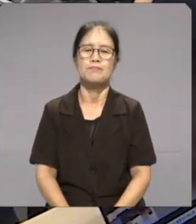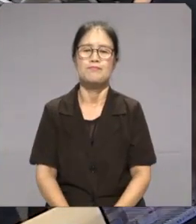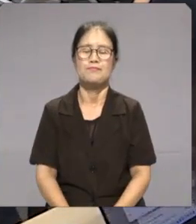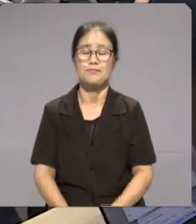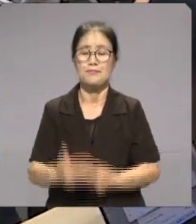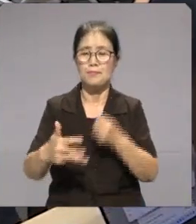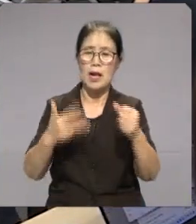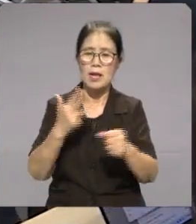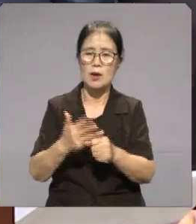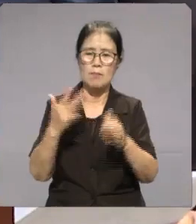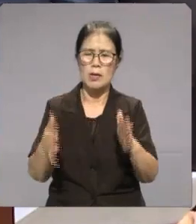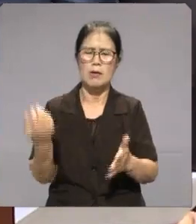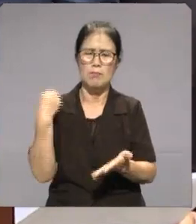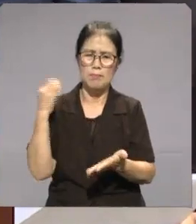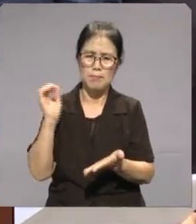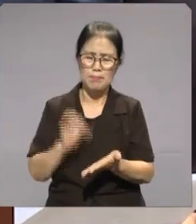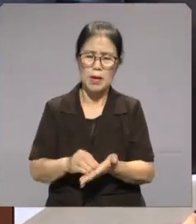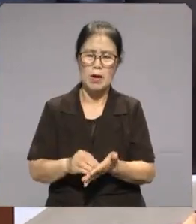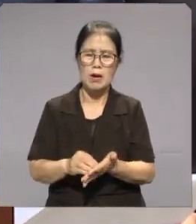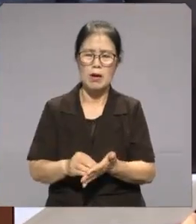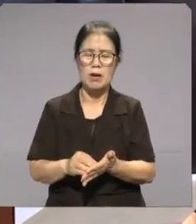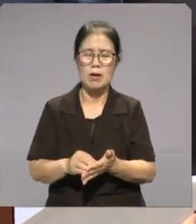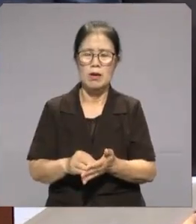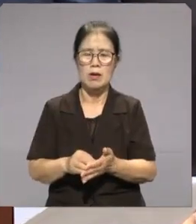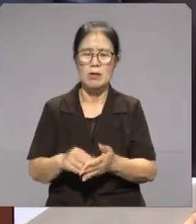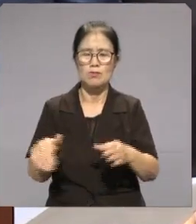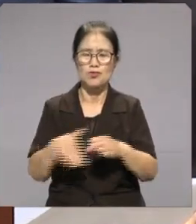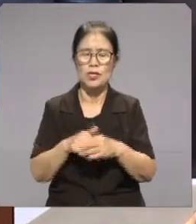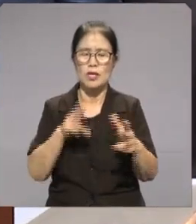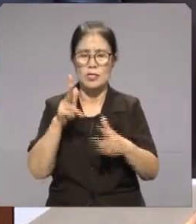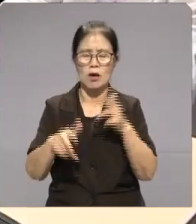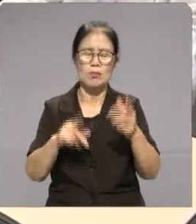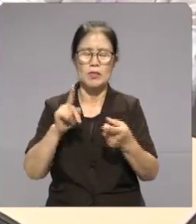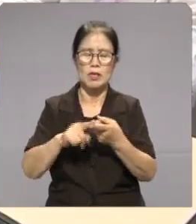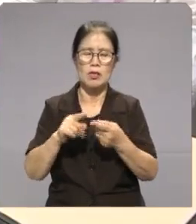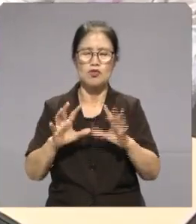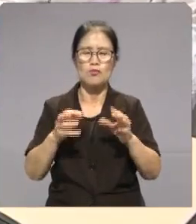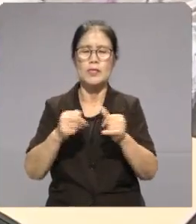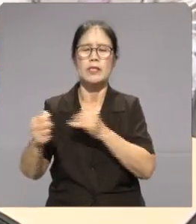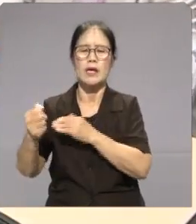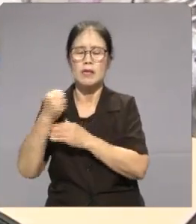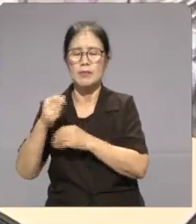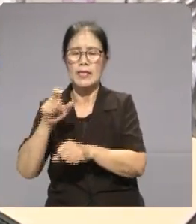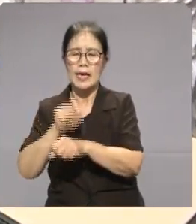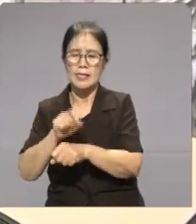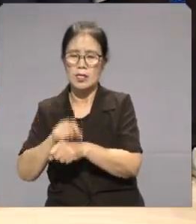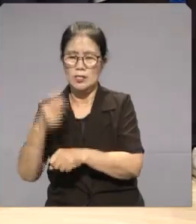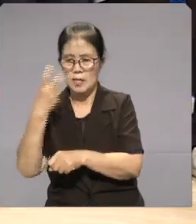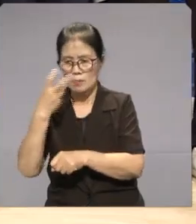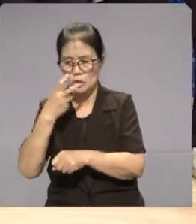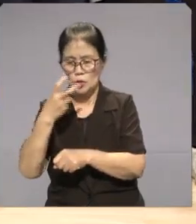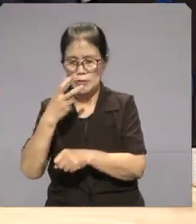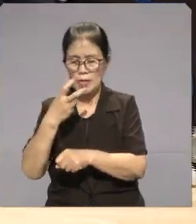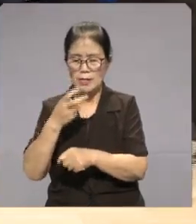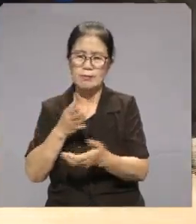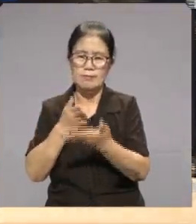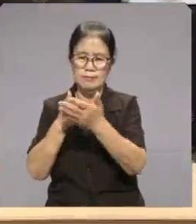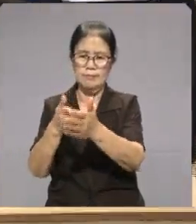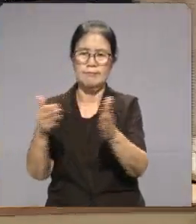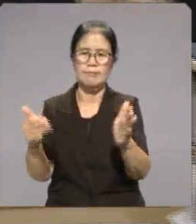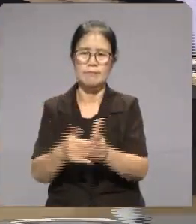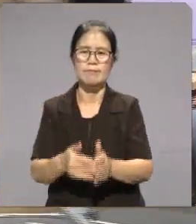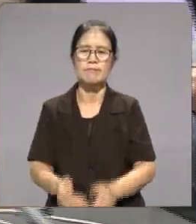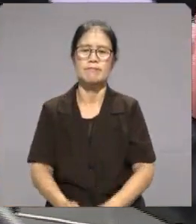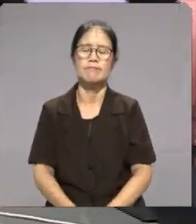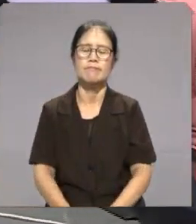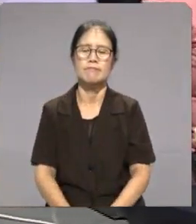8년만에 원점으로 돌아온 K 컬처밸리 사업을 놓고 국민의 힘은 행정사무조사 카드를 꺼내들었습니다